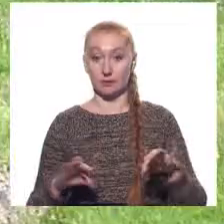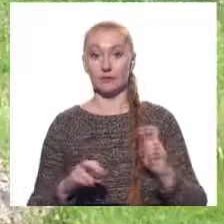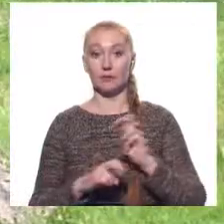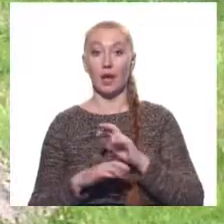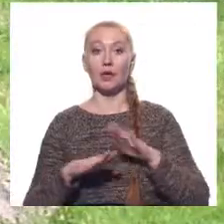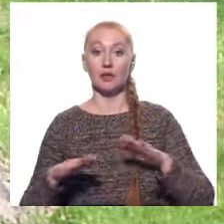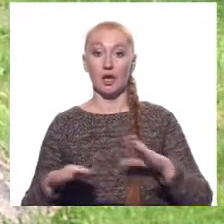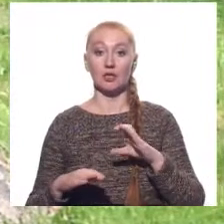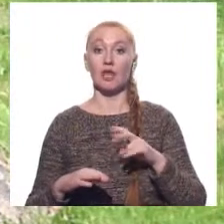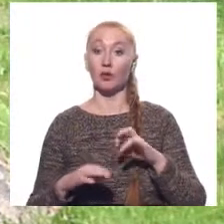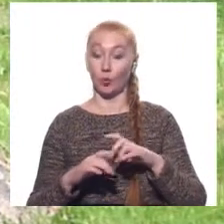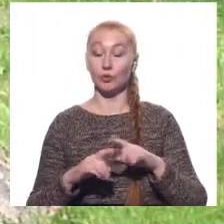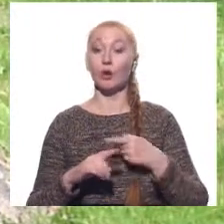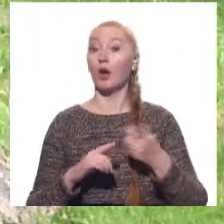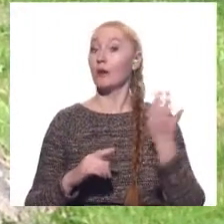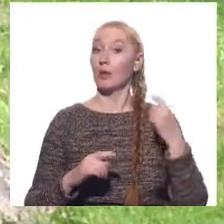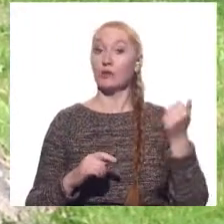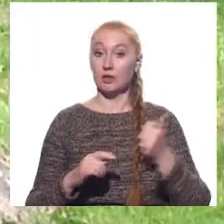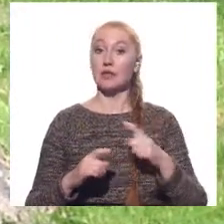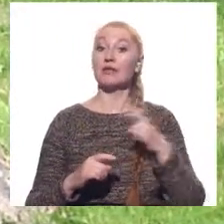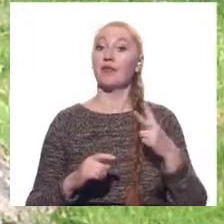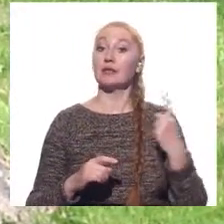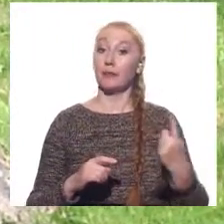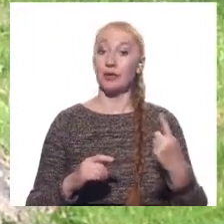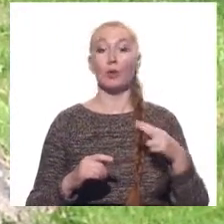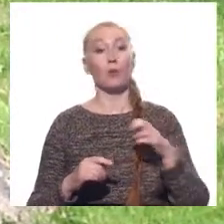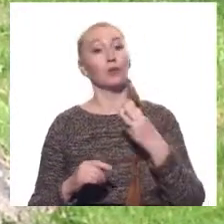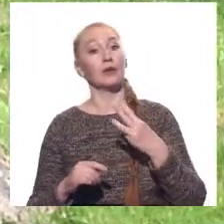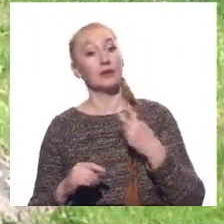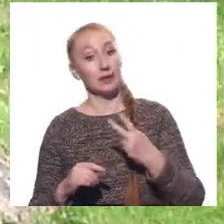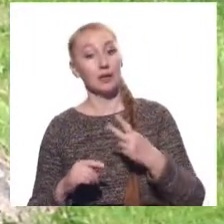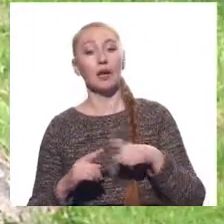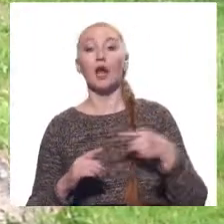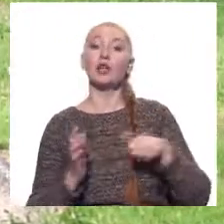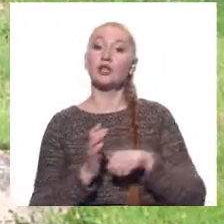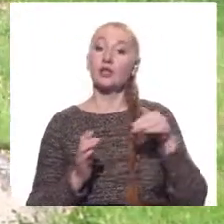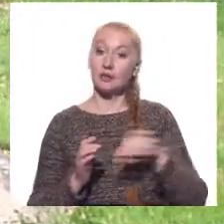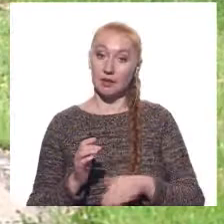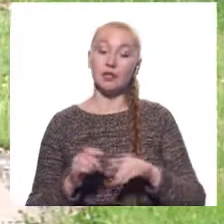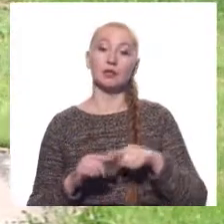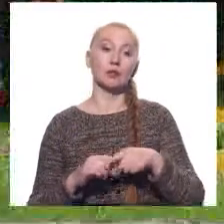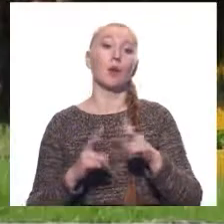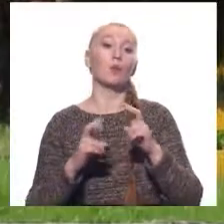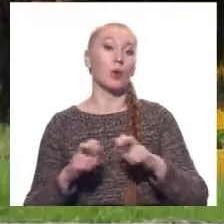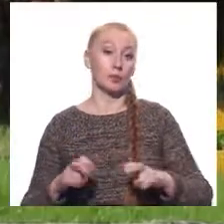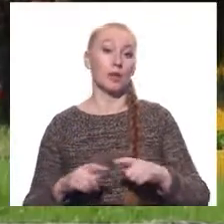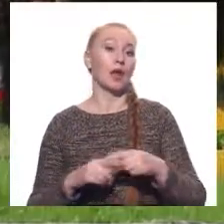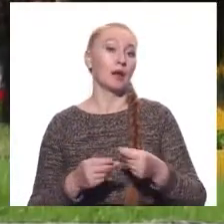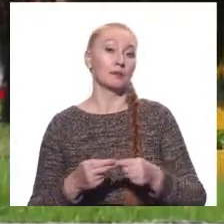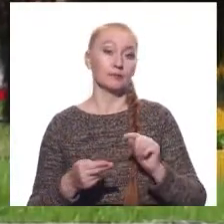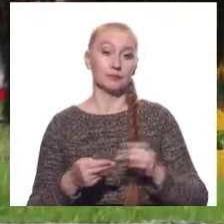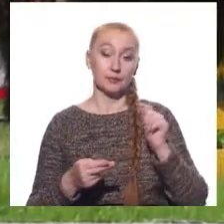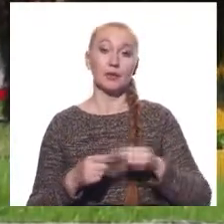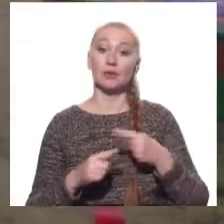відвідувати дитячі садочки. Минулого тижня з 21 по 23 травня майже 6300 працівників пройшли обстеження експрес-тестами.